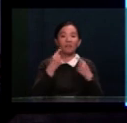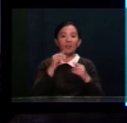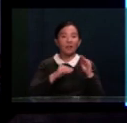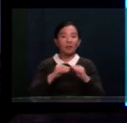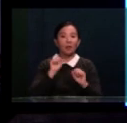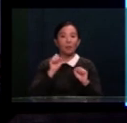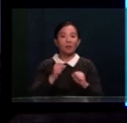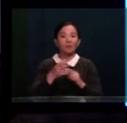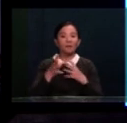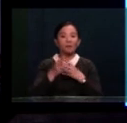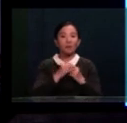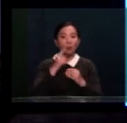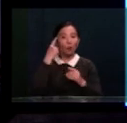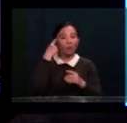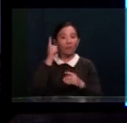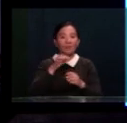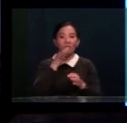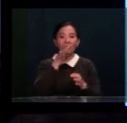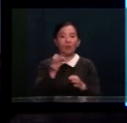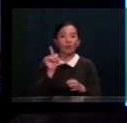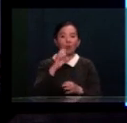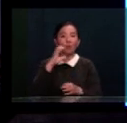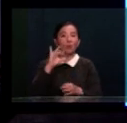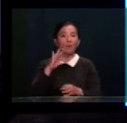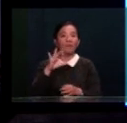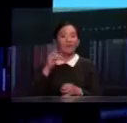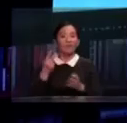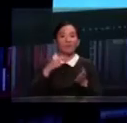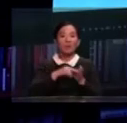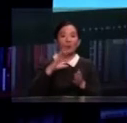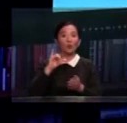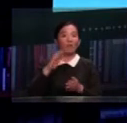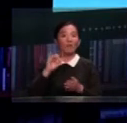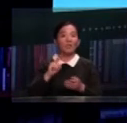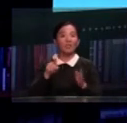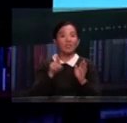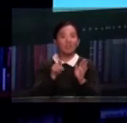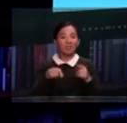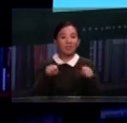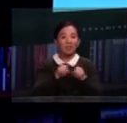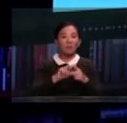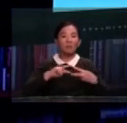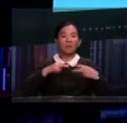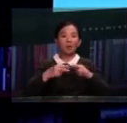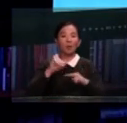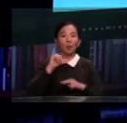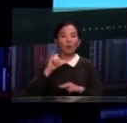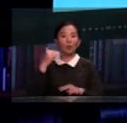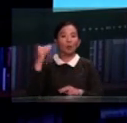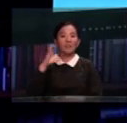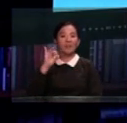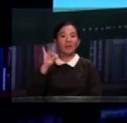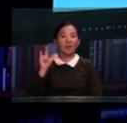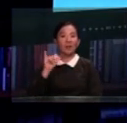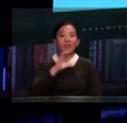то мы можем с вами с уверенностью сказать, что сульфит стал сульфатом, а значит и поменяла степень окисления у серы. В